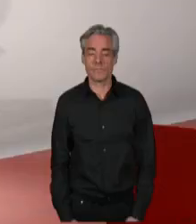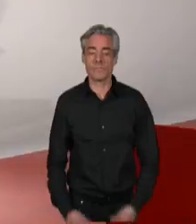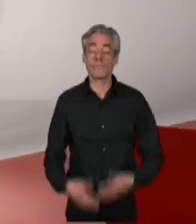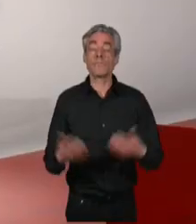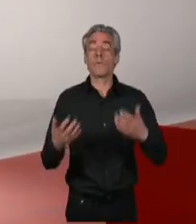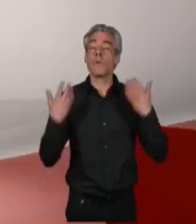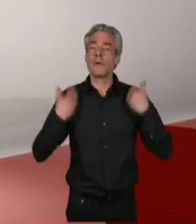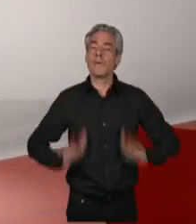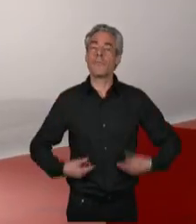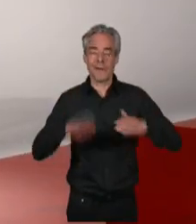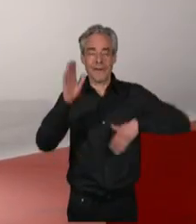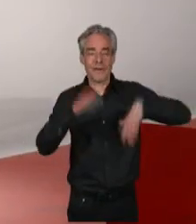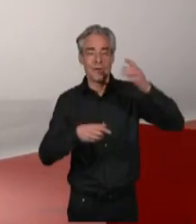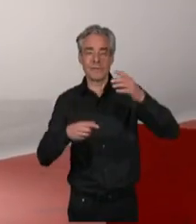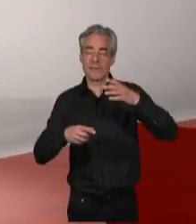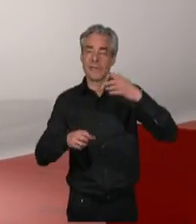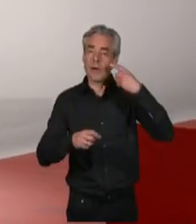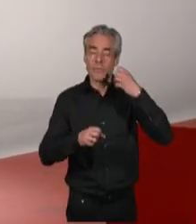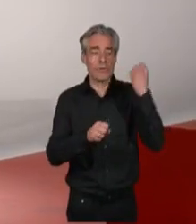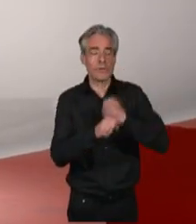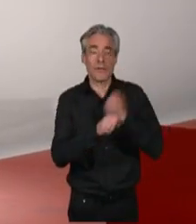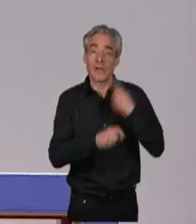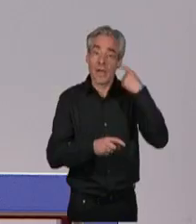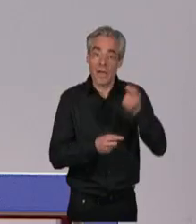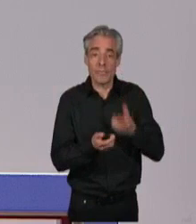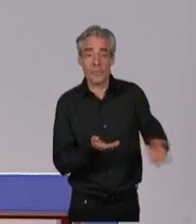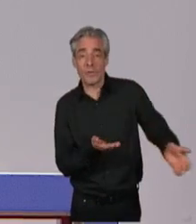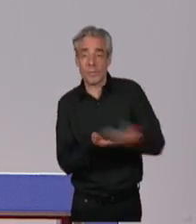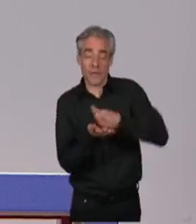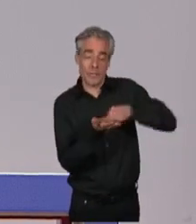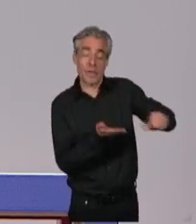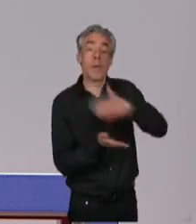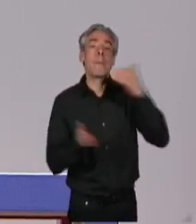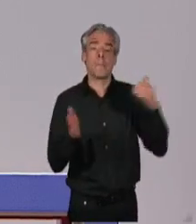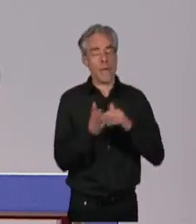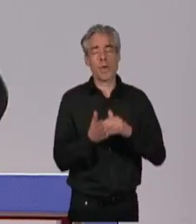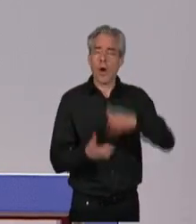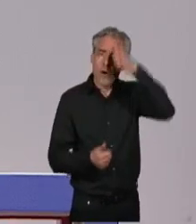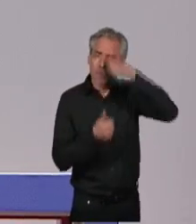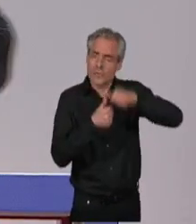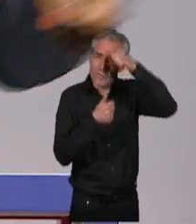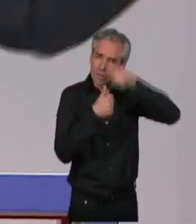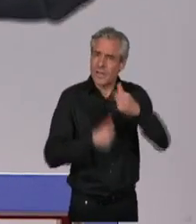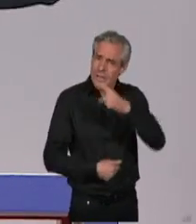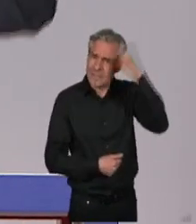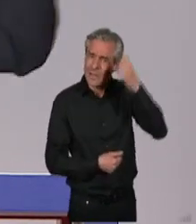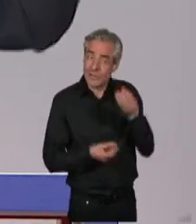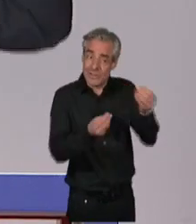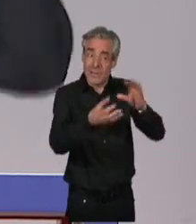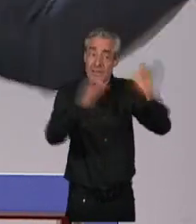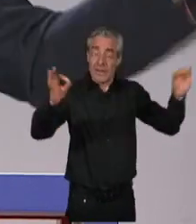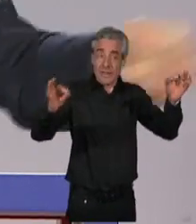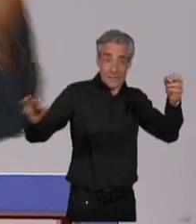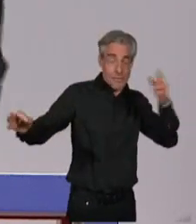Je suis la candidate du travail et de la feuille de paye. Souvenez-vous, Nicolas Sarkozy avait eu cette